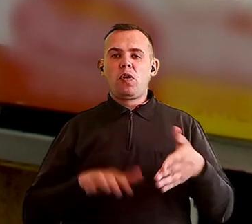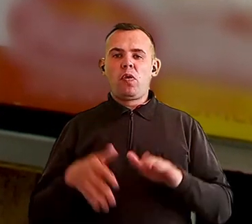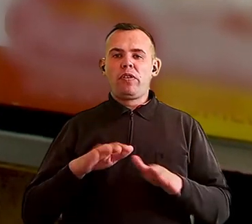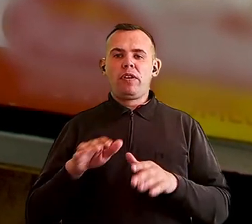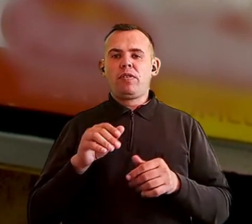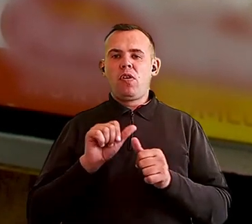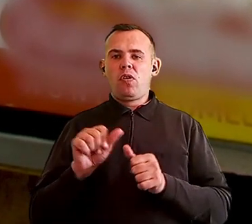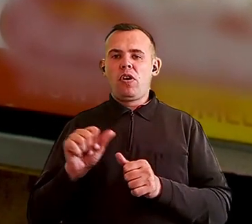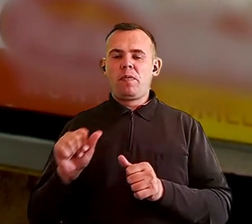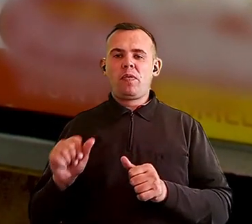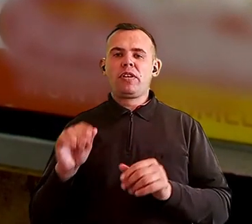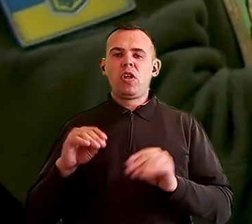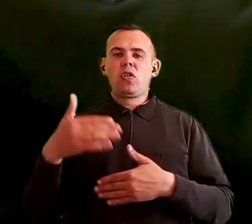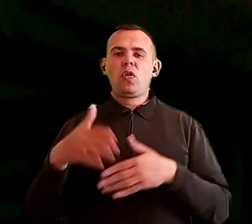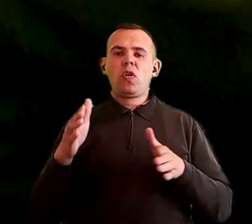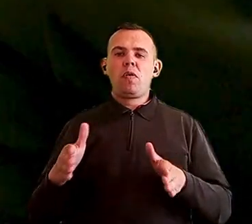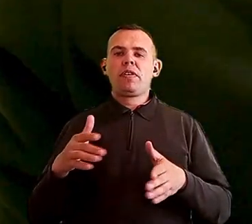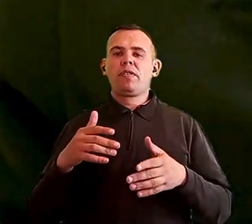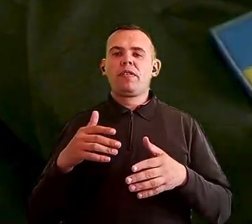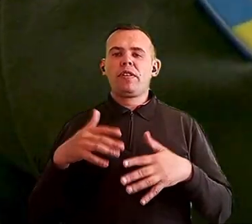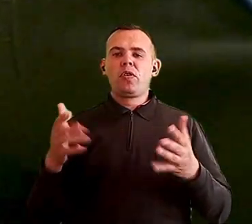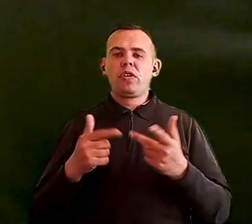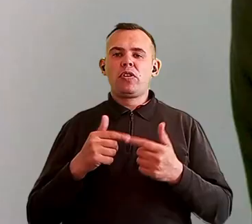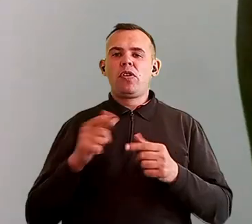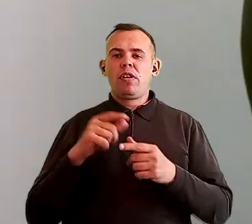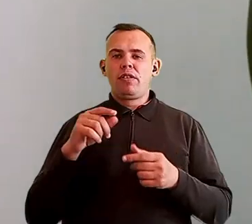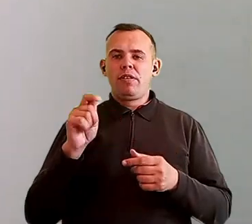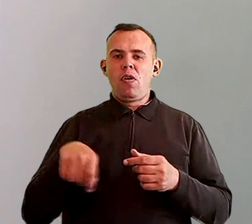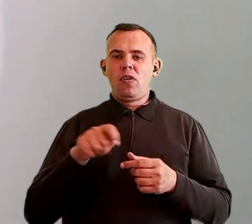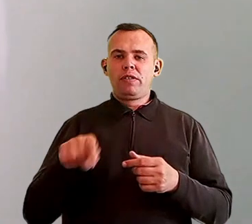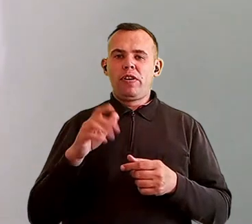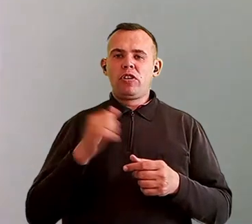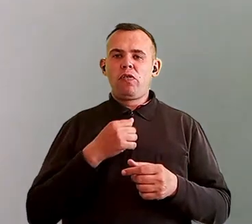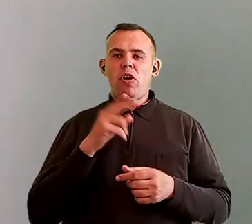Складений в коробки великодній хліб освячує військовий капелан.